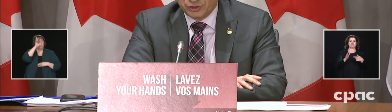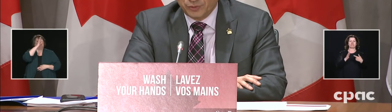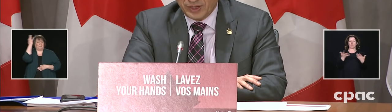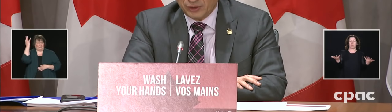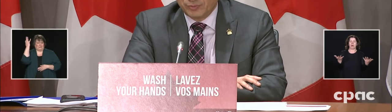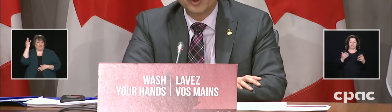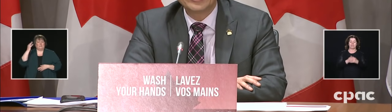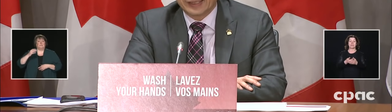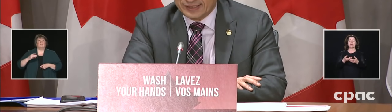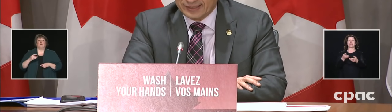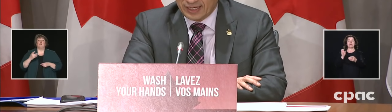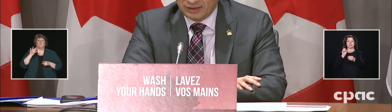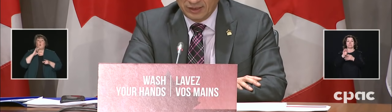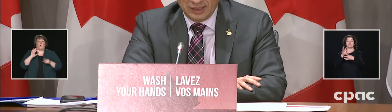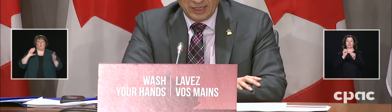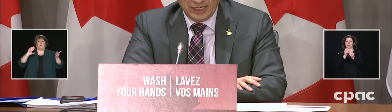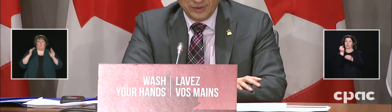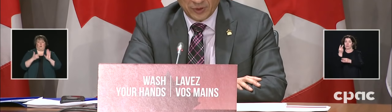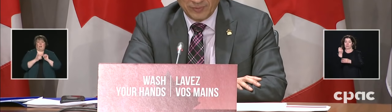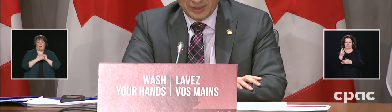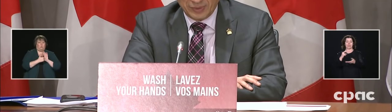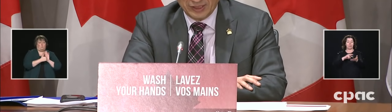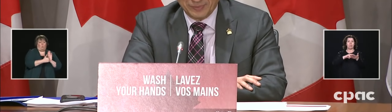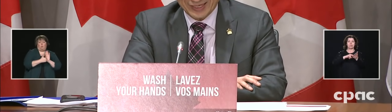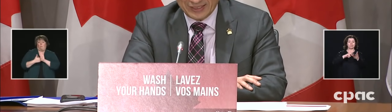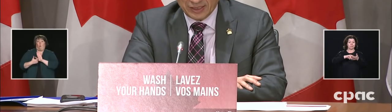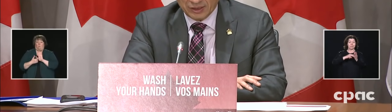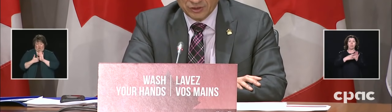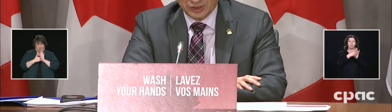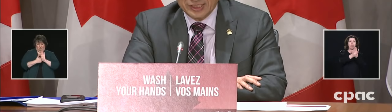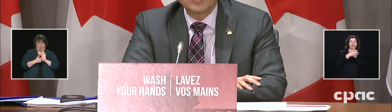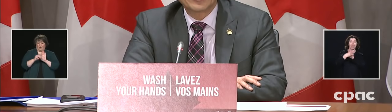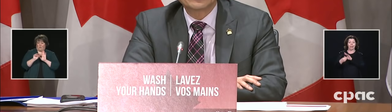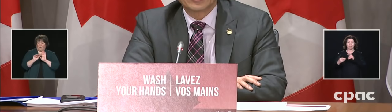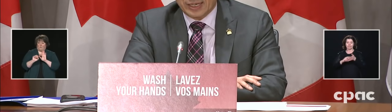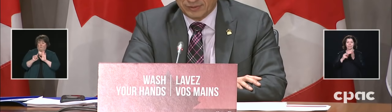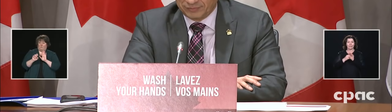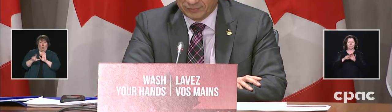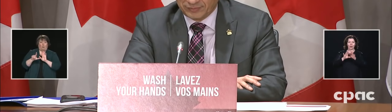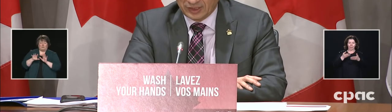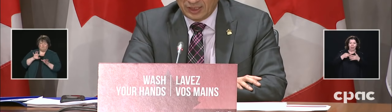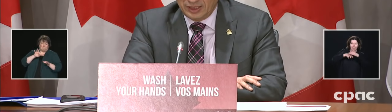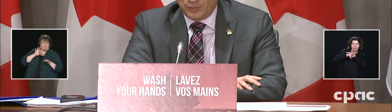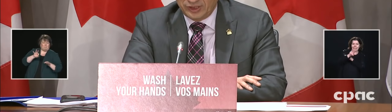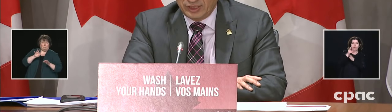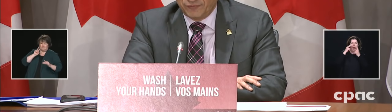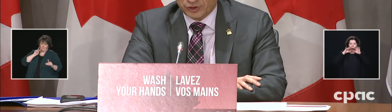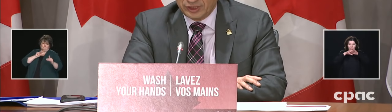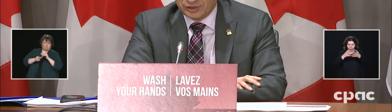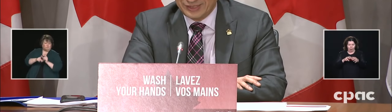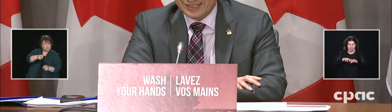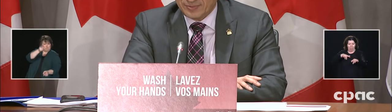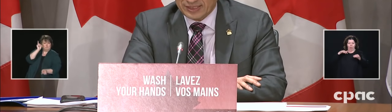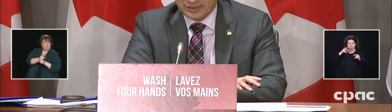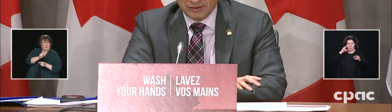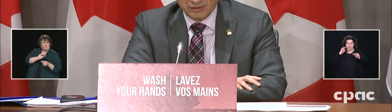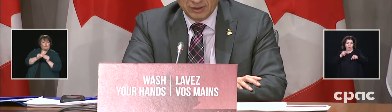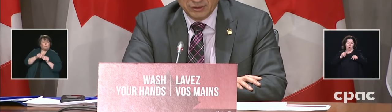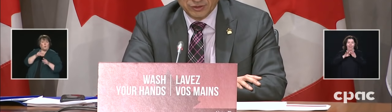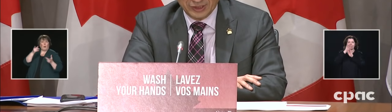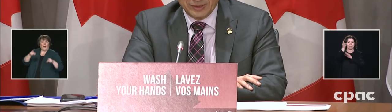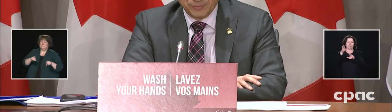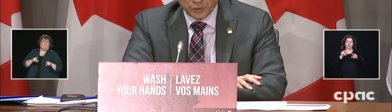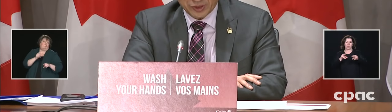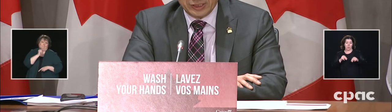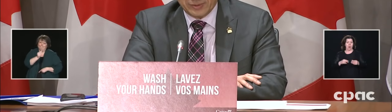ne constituent pas une boule de cristal et ne permettent pas de prédire ce qui se passera. Les modèles fournissent une estimation